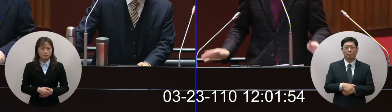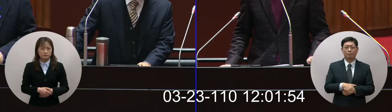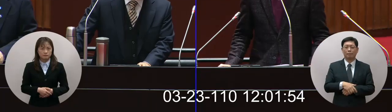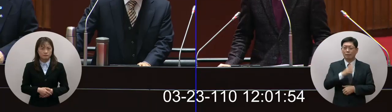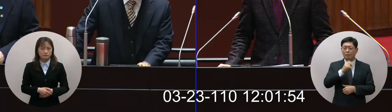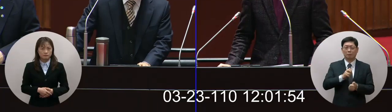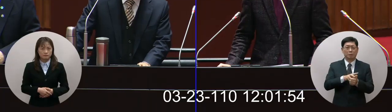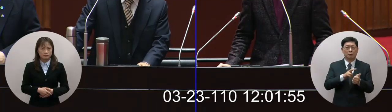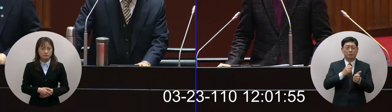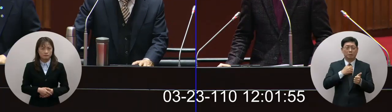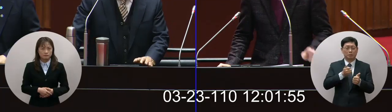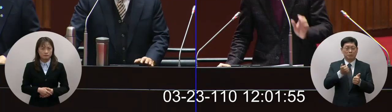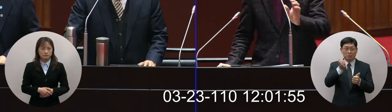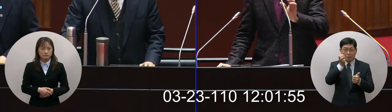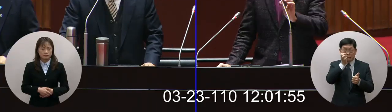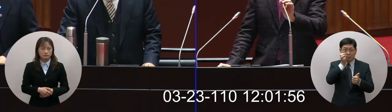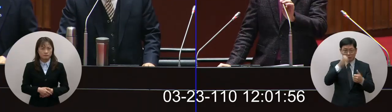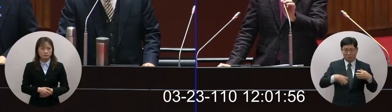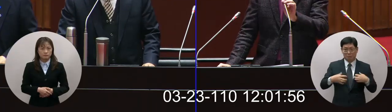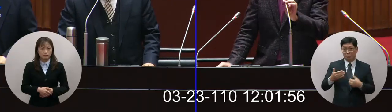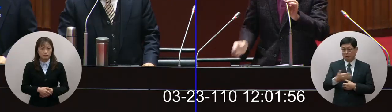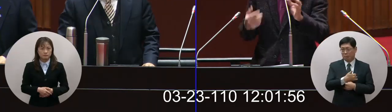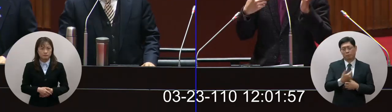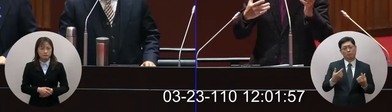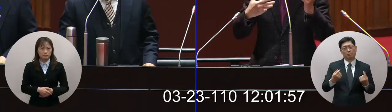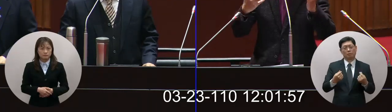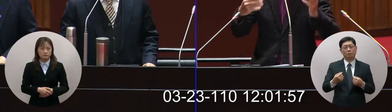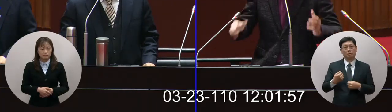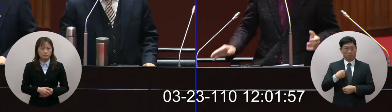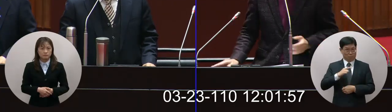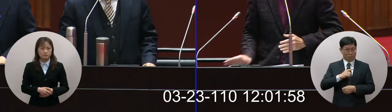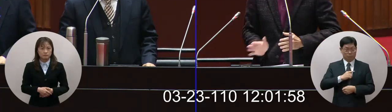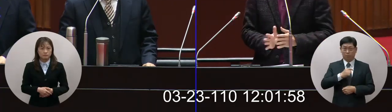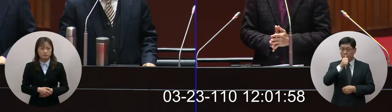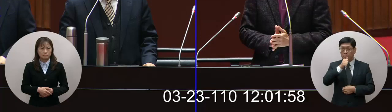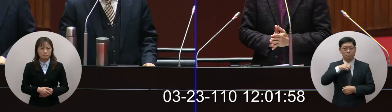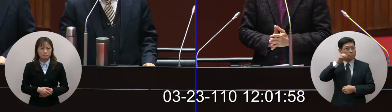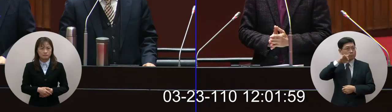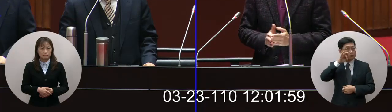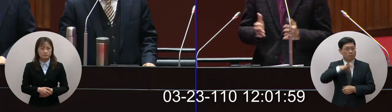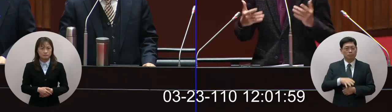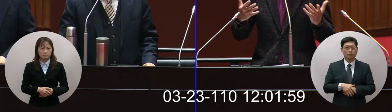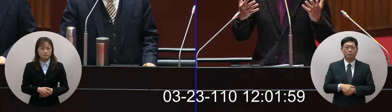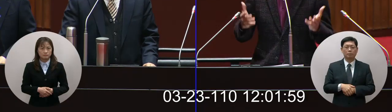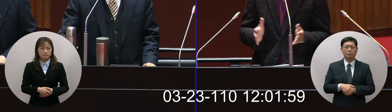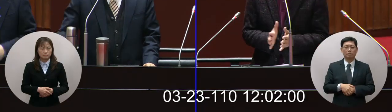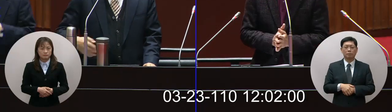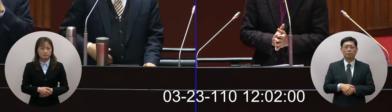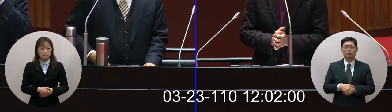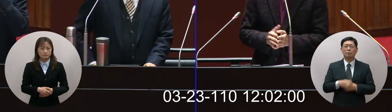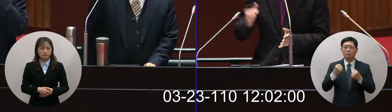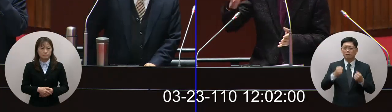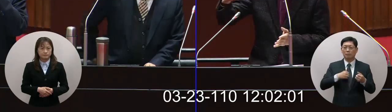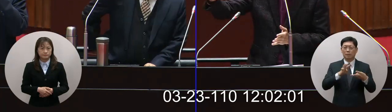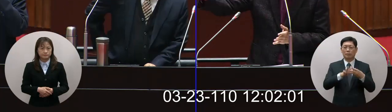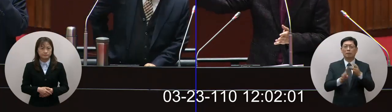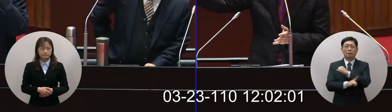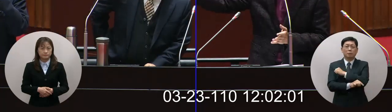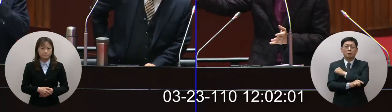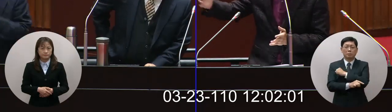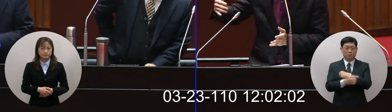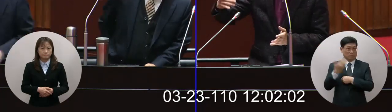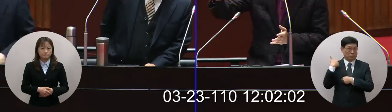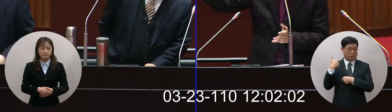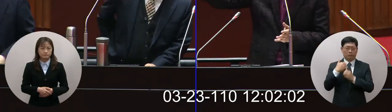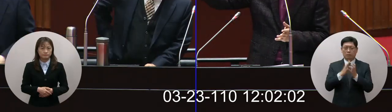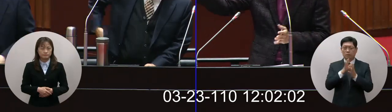养石斑鱼的，苦哈哈的。因为本席是来自彰化，好，我们家是在田尾哈，以前都是